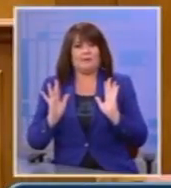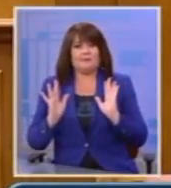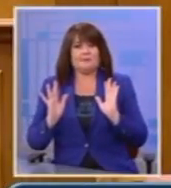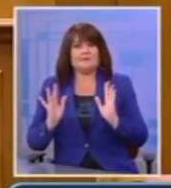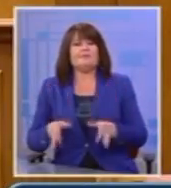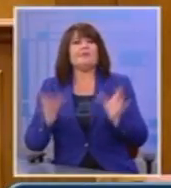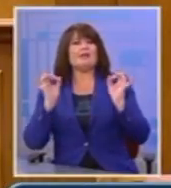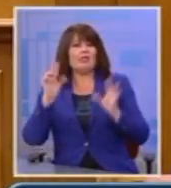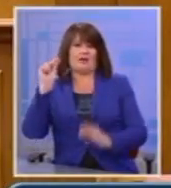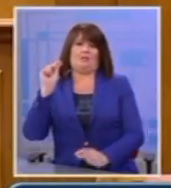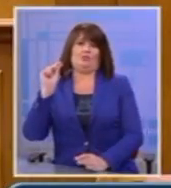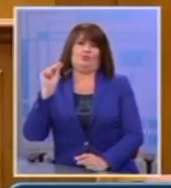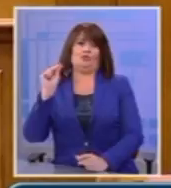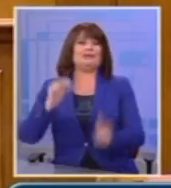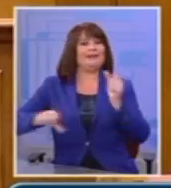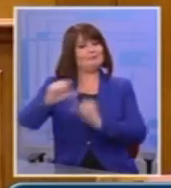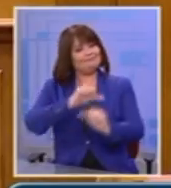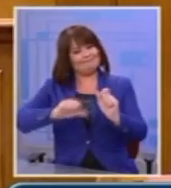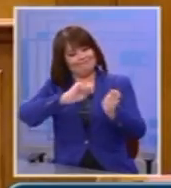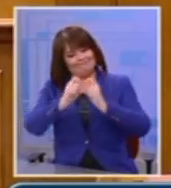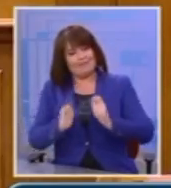χωρίς καμία δέσμευση για αναδιάρθρωση χρέους.